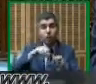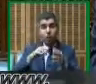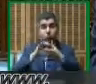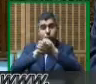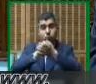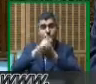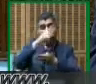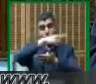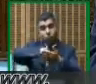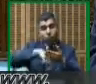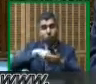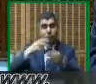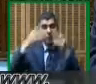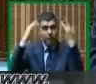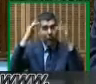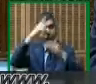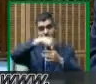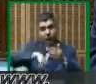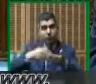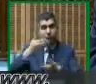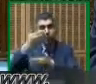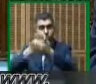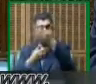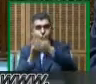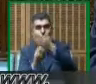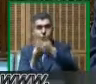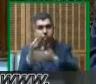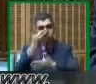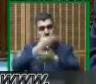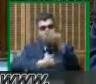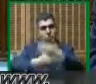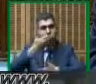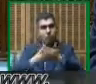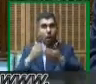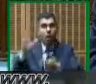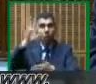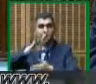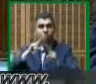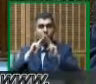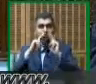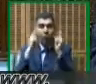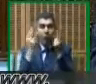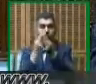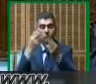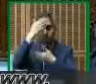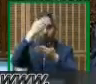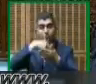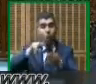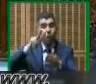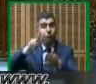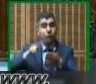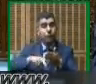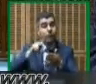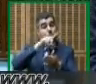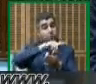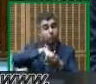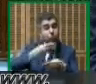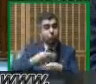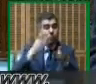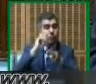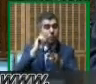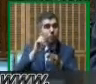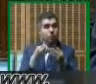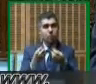منفتح عالميا وثقافيا على التحولات الإقليمية والدولية مع تتمين الهوية المغربية والرفع من